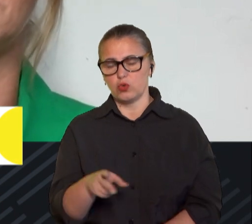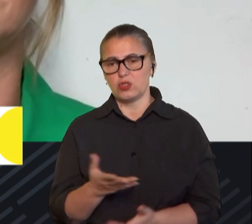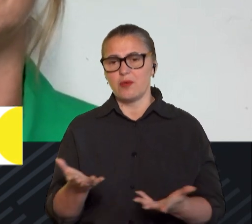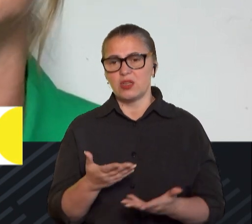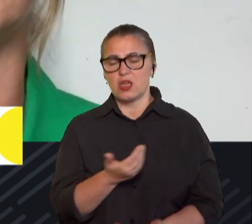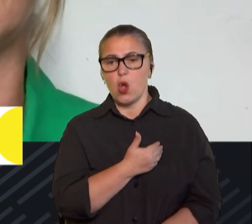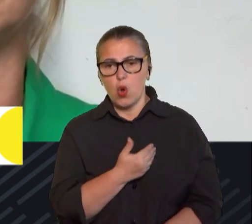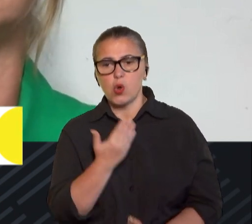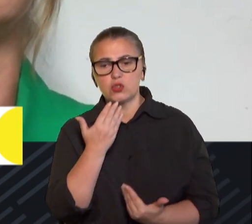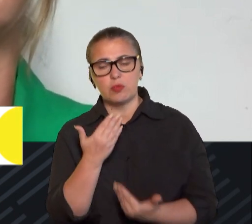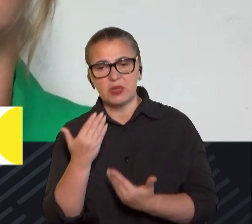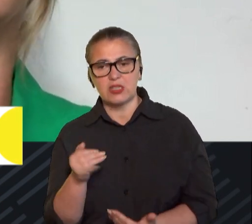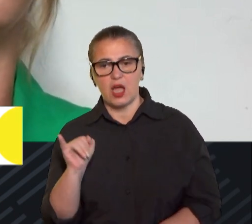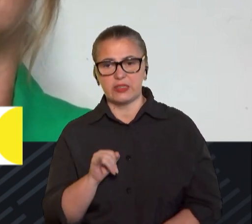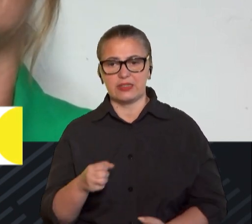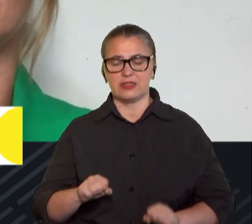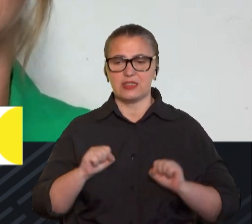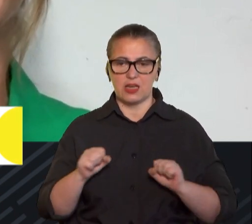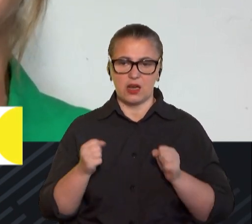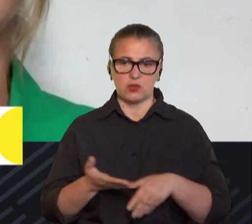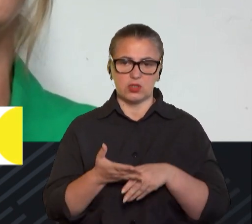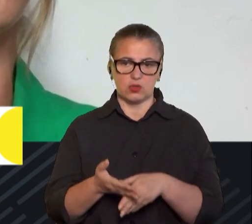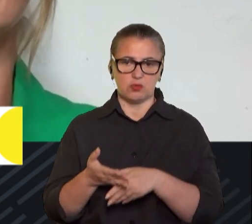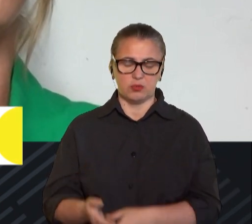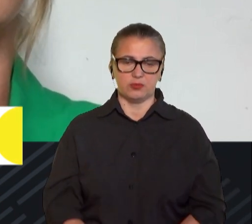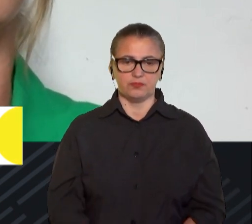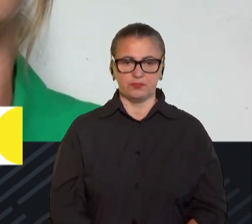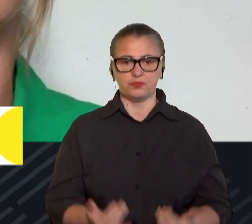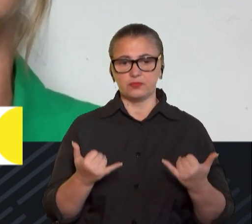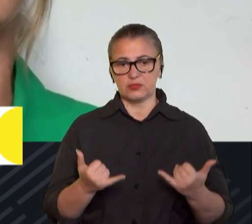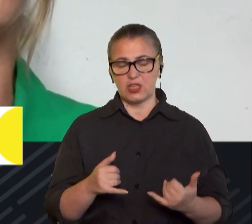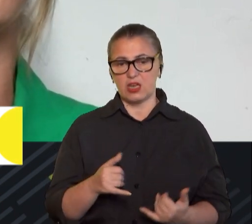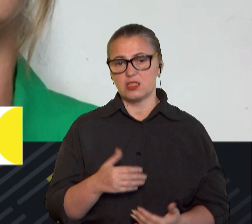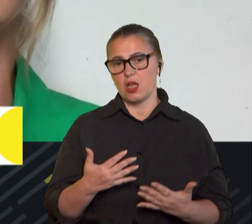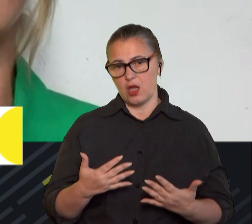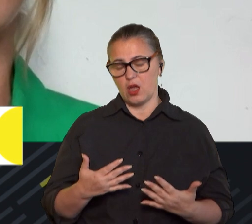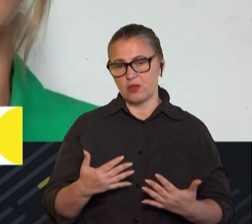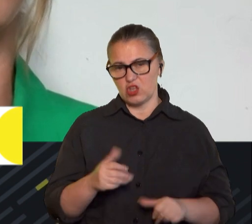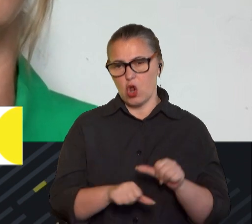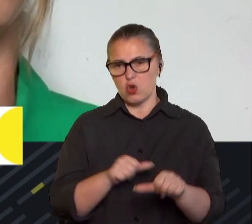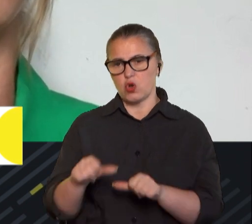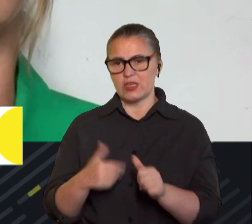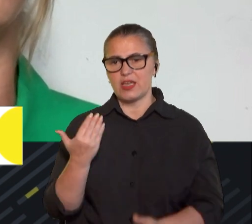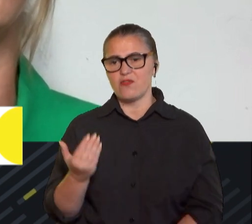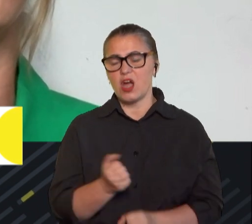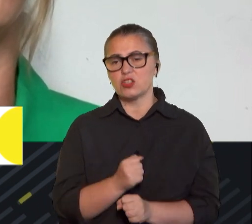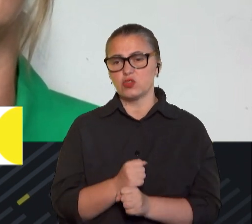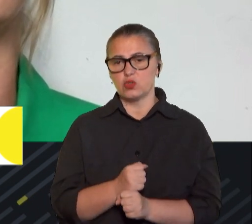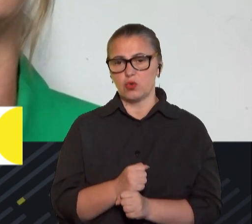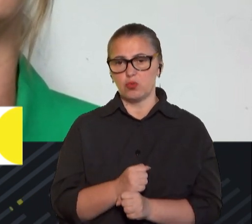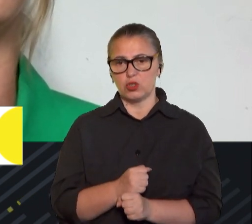хочуть, питають і намагаються допомагати. Зараз за вже роки вашої